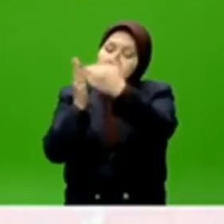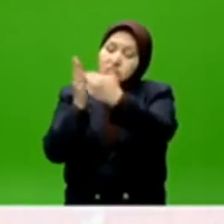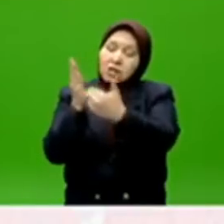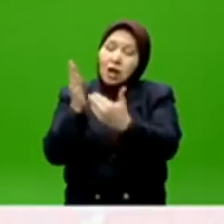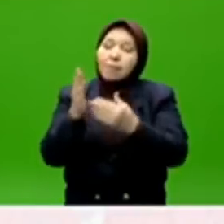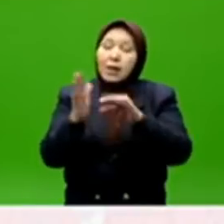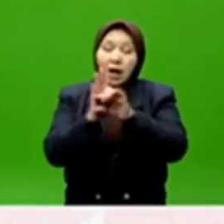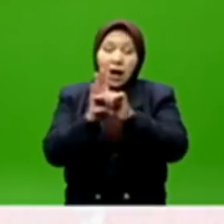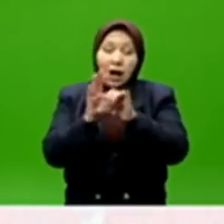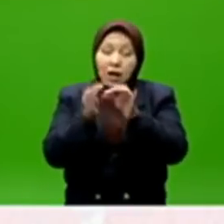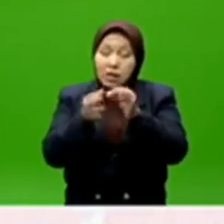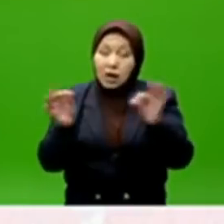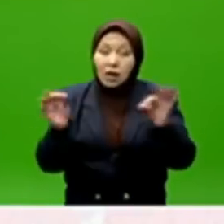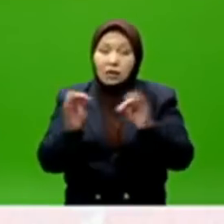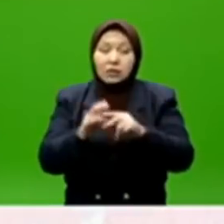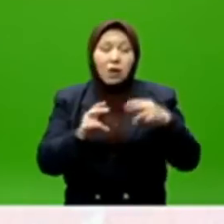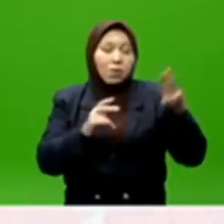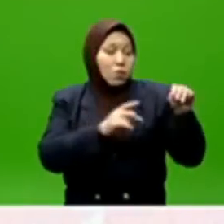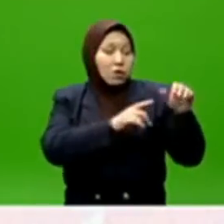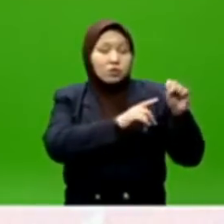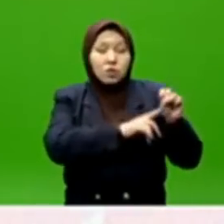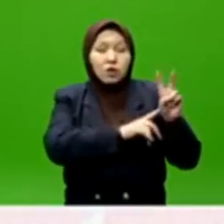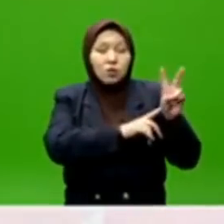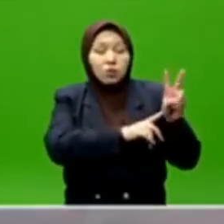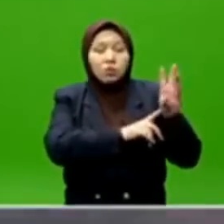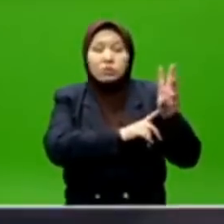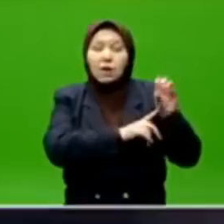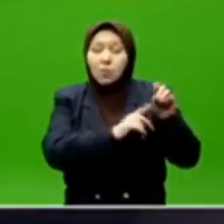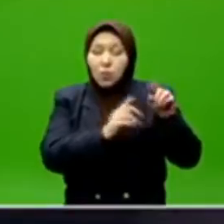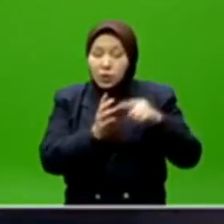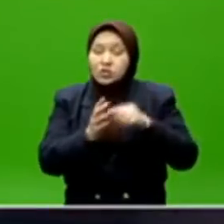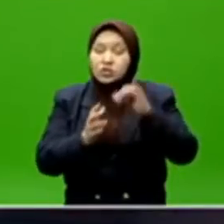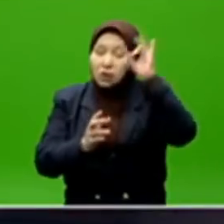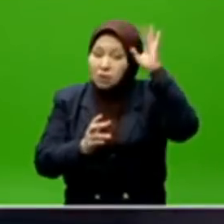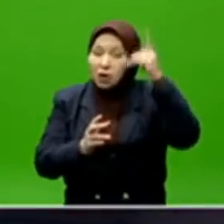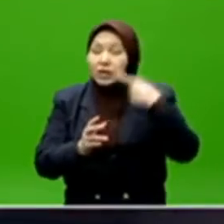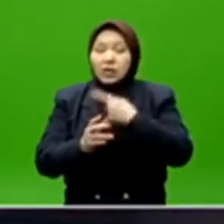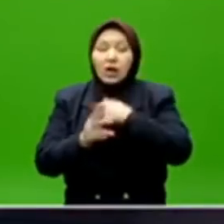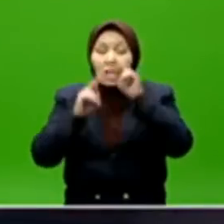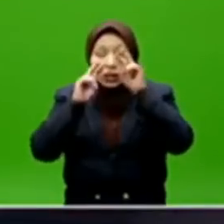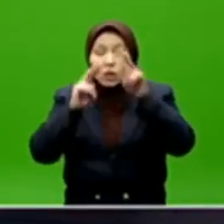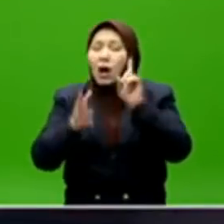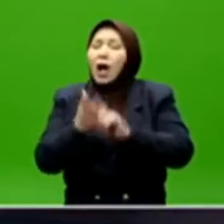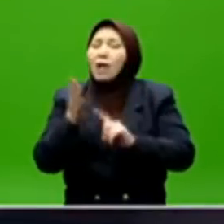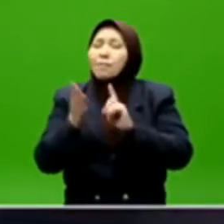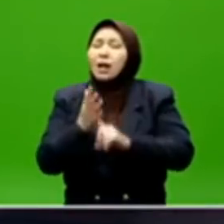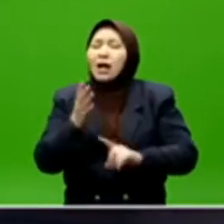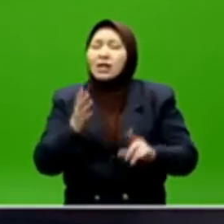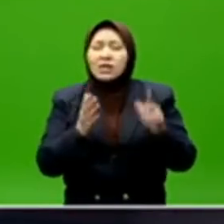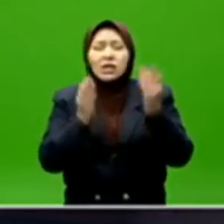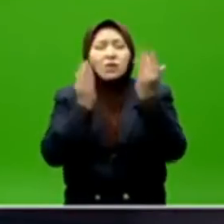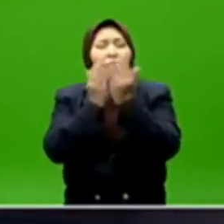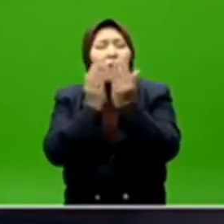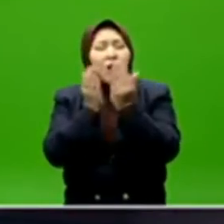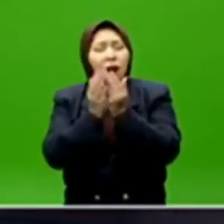pada ayat ataupun halaman 260. Jadi insyaAllah kita akan lihat apa lagi isi doa pada